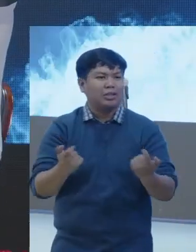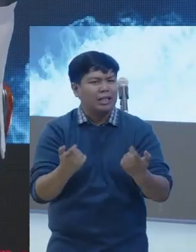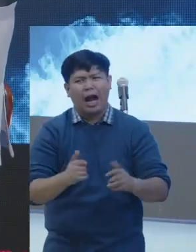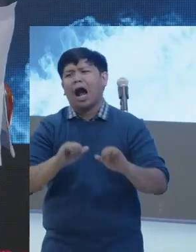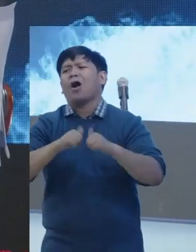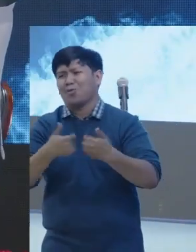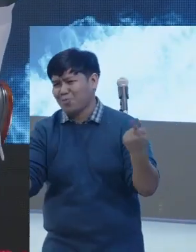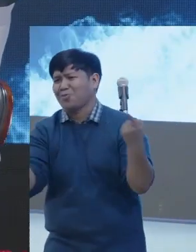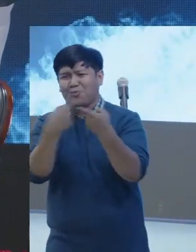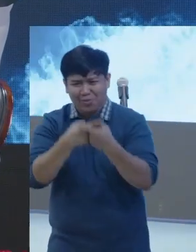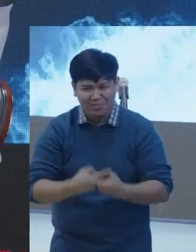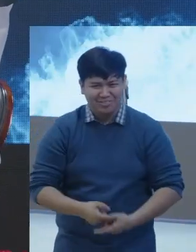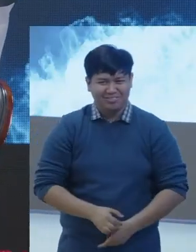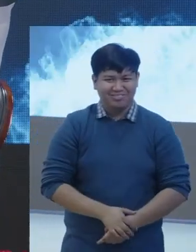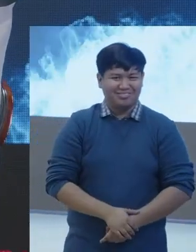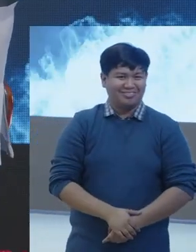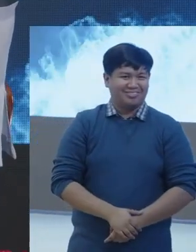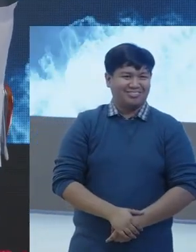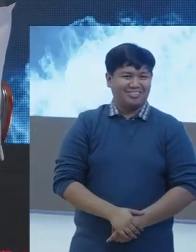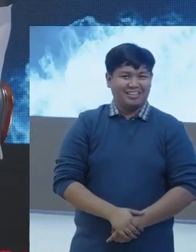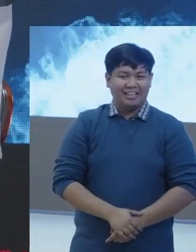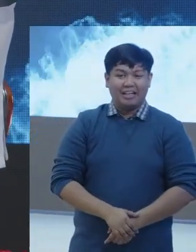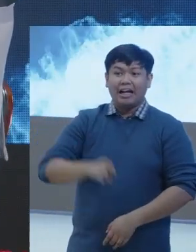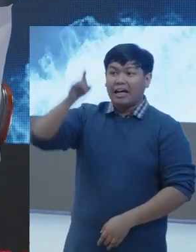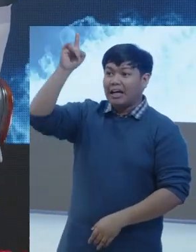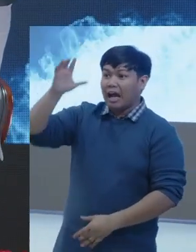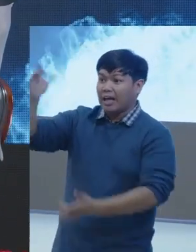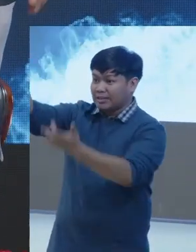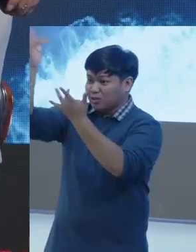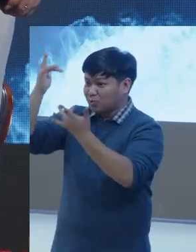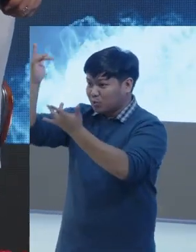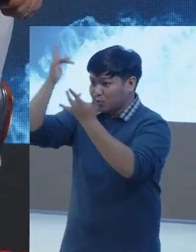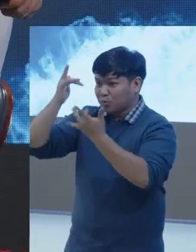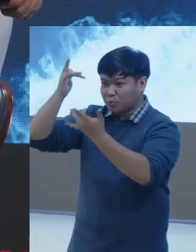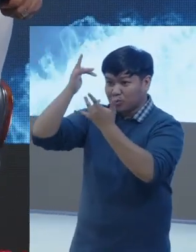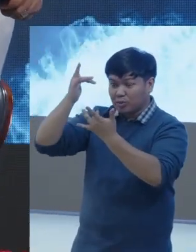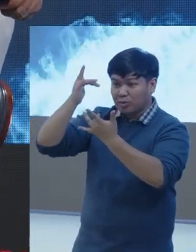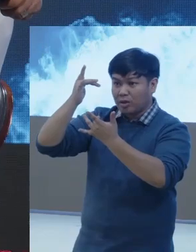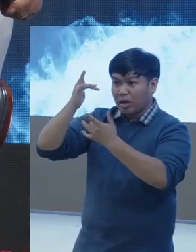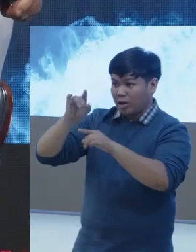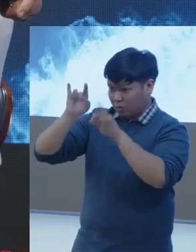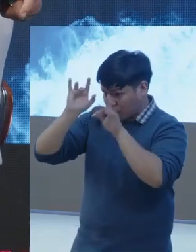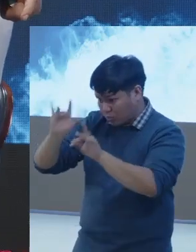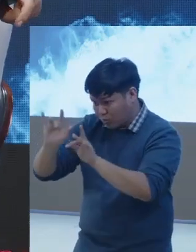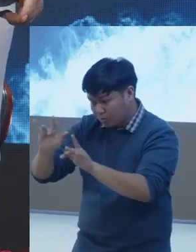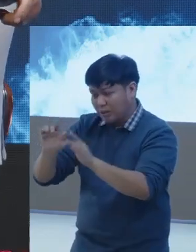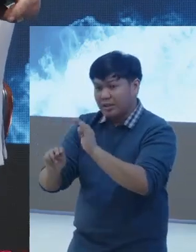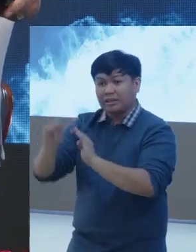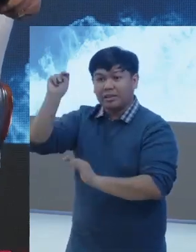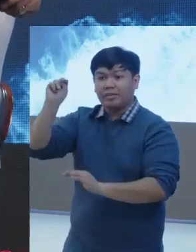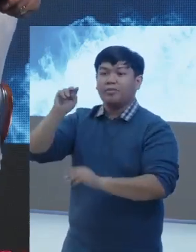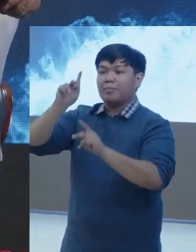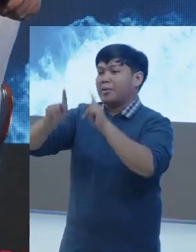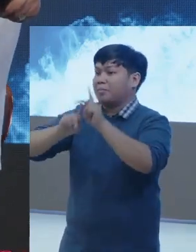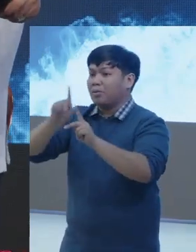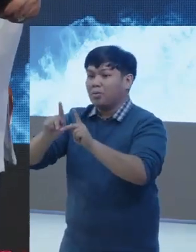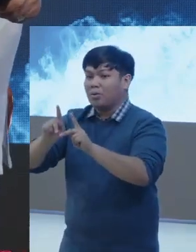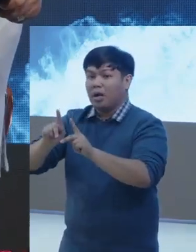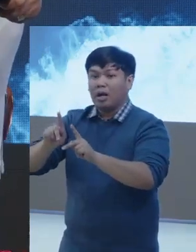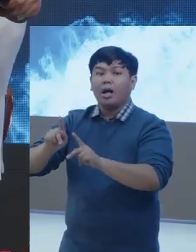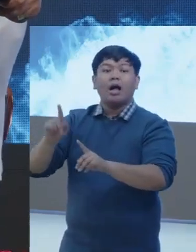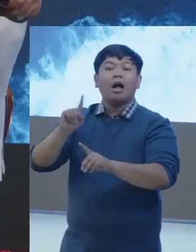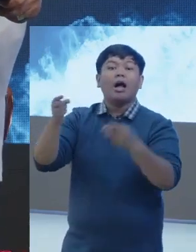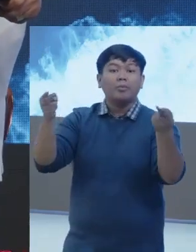ang kahabagan ng Diyos na dala ng kanilang pagtalikod sa kasamaan. Sabi niya sa verse 9, who